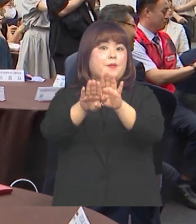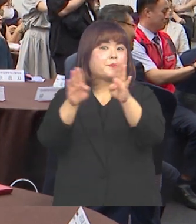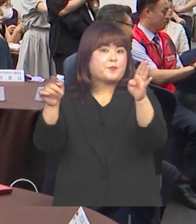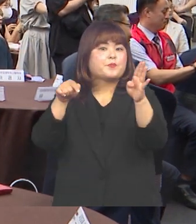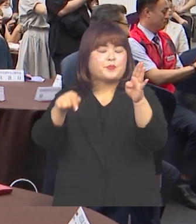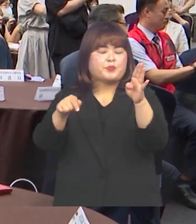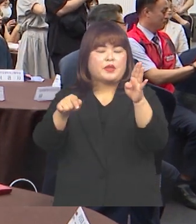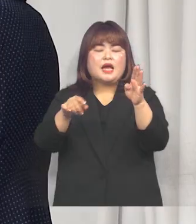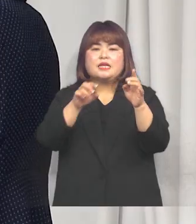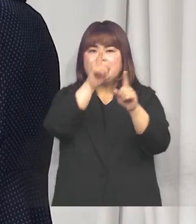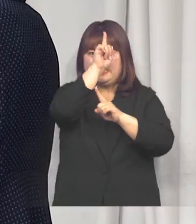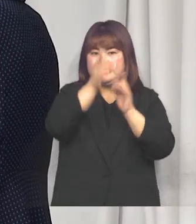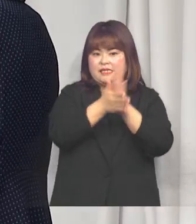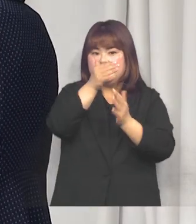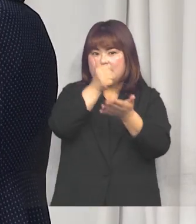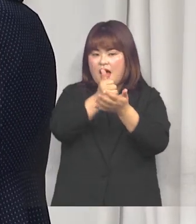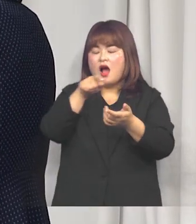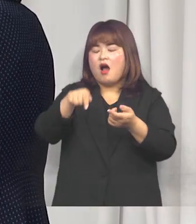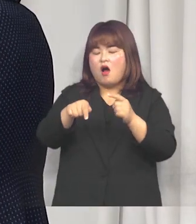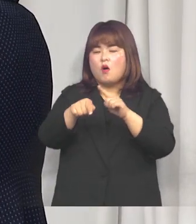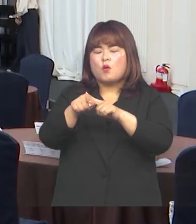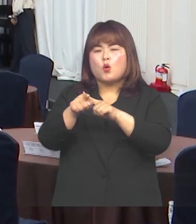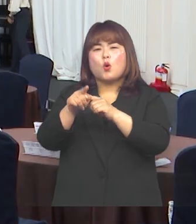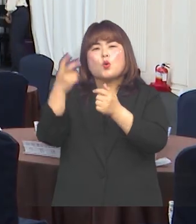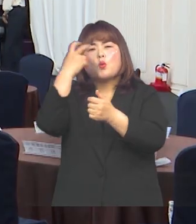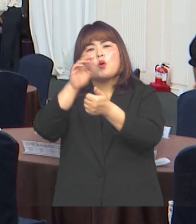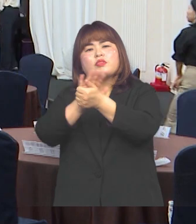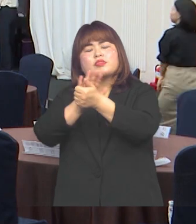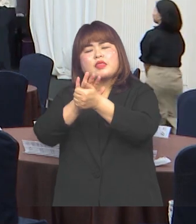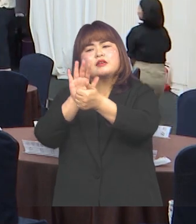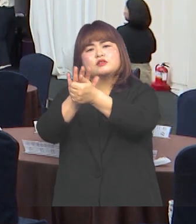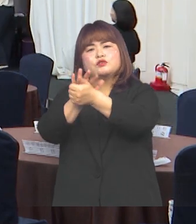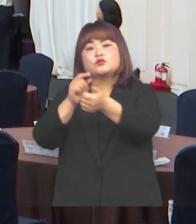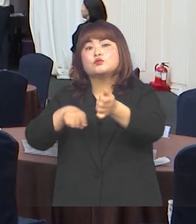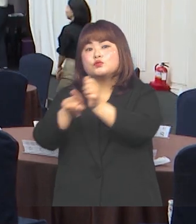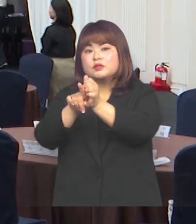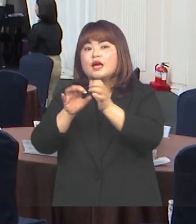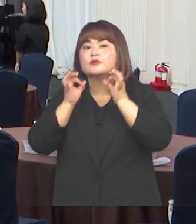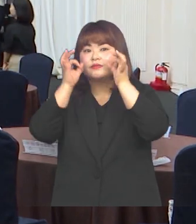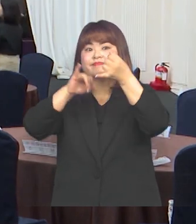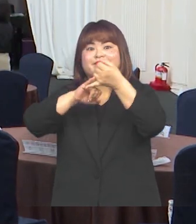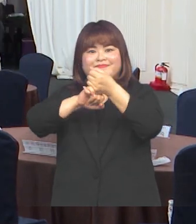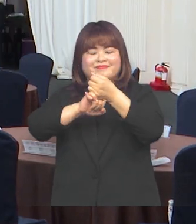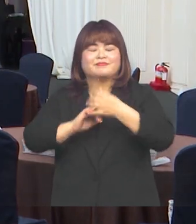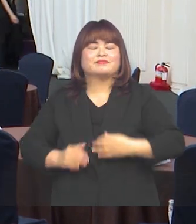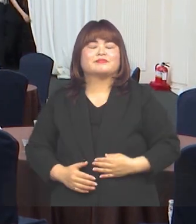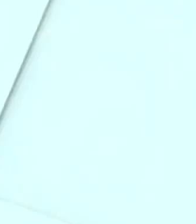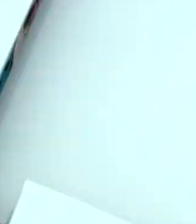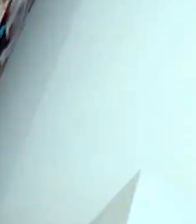통해 이상일 용인특례시장은 요양보호사의 지원을 위해 노력하겠다고 말했습니다.